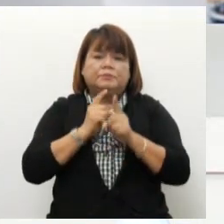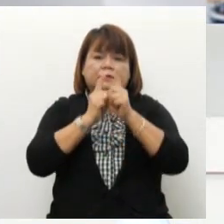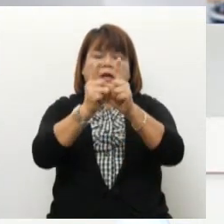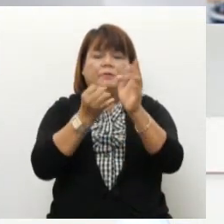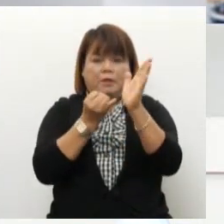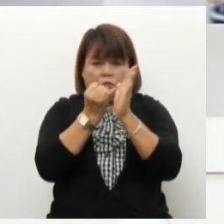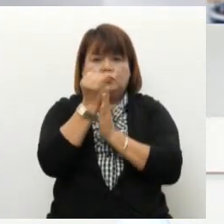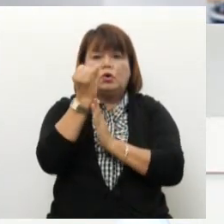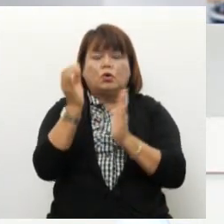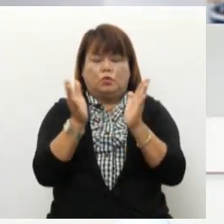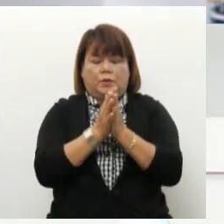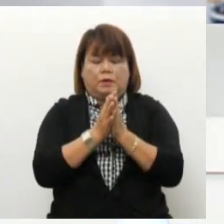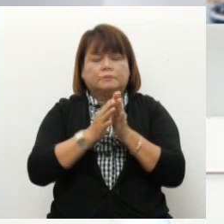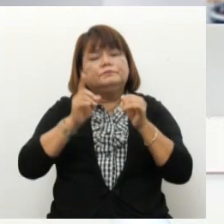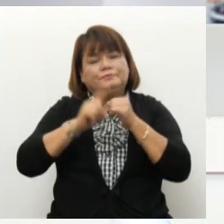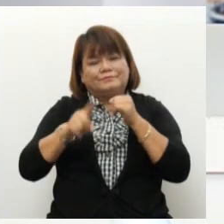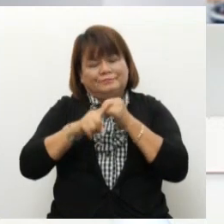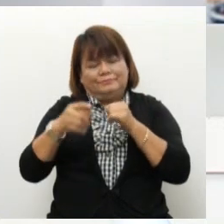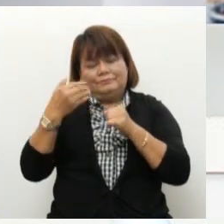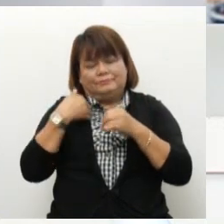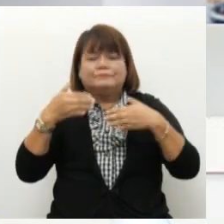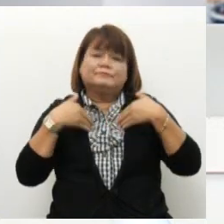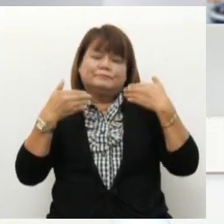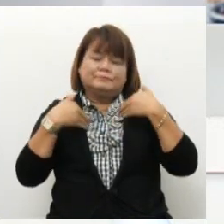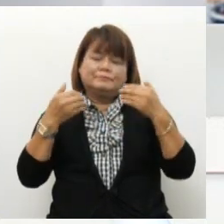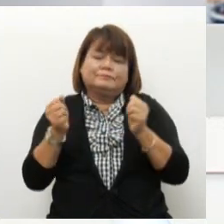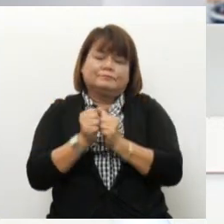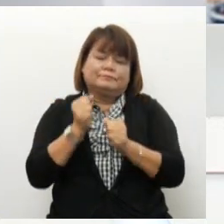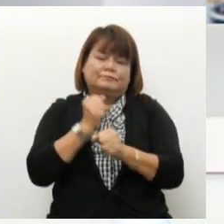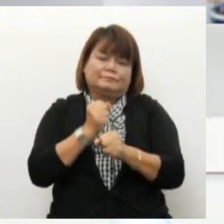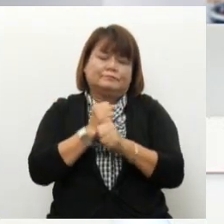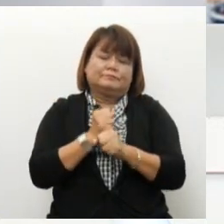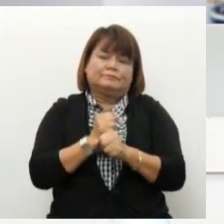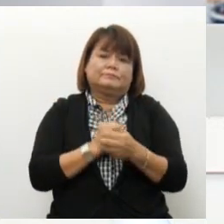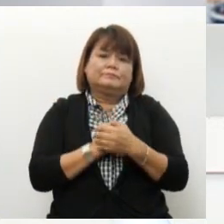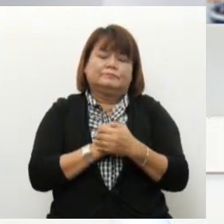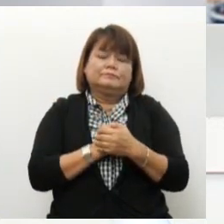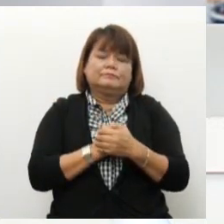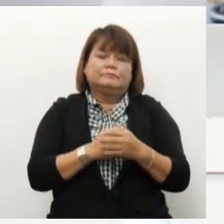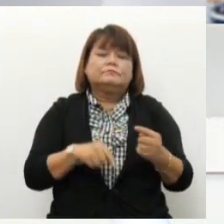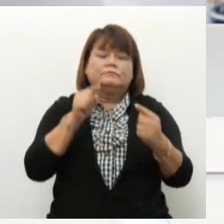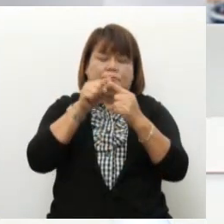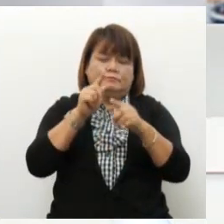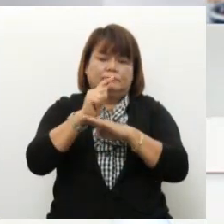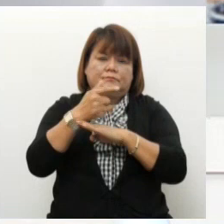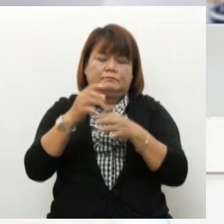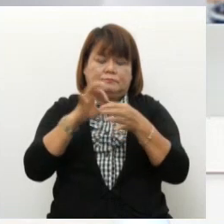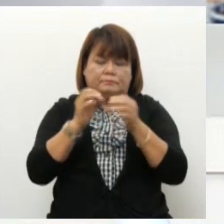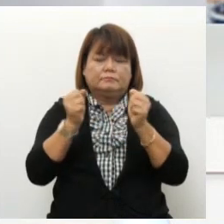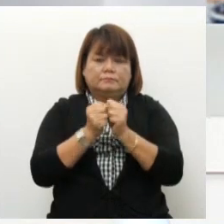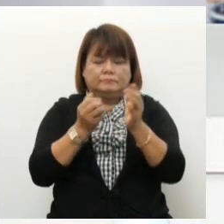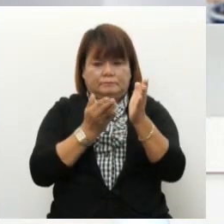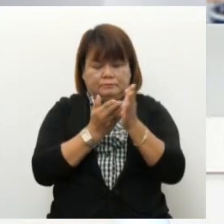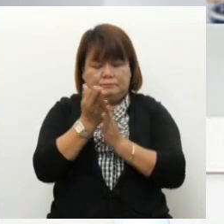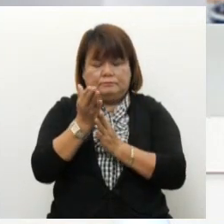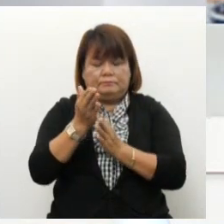มกันแล้วสุดท้ายก็จะมีความสุขในการดำเนินงานภารกิจของพวกเราโดยเฉพาะอย่างยิ่งงานที่เกี่ยวข้องกับสิทธิของพวกเราทั้ง